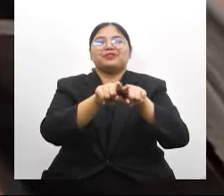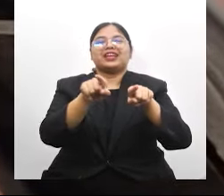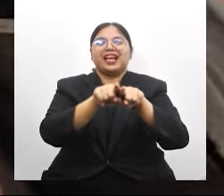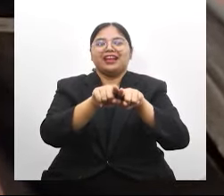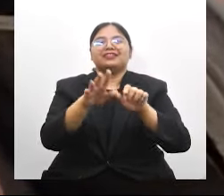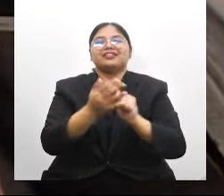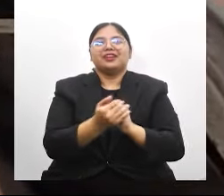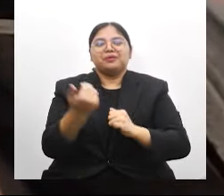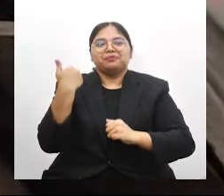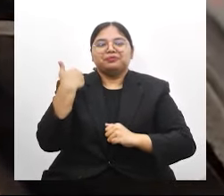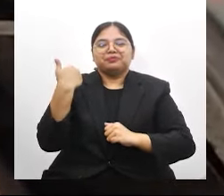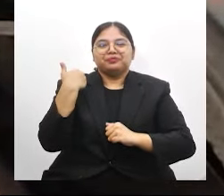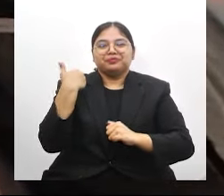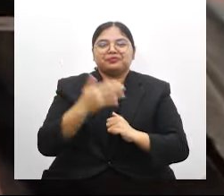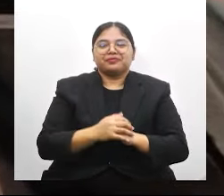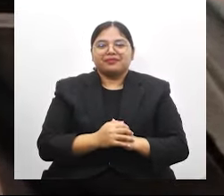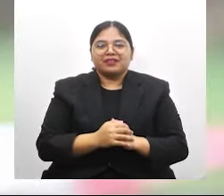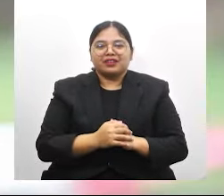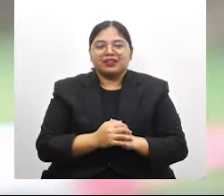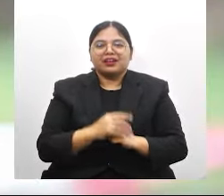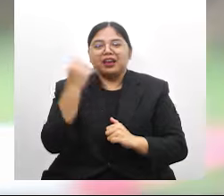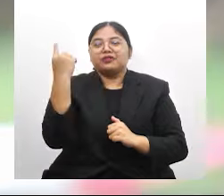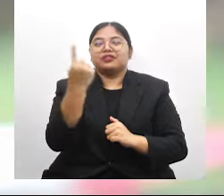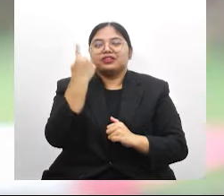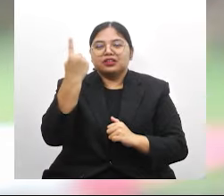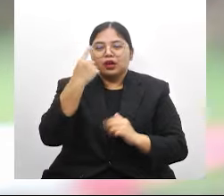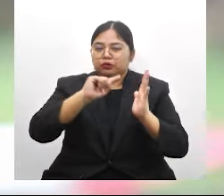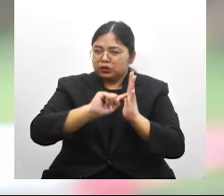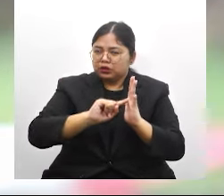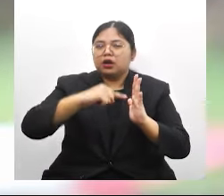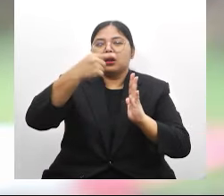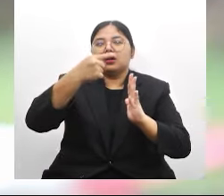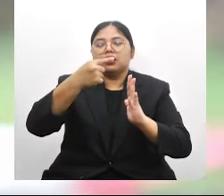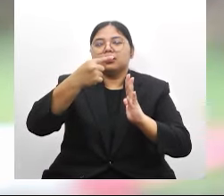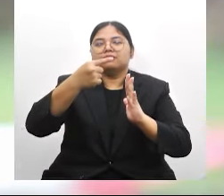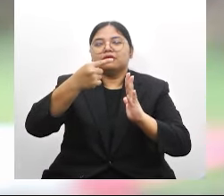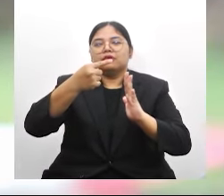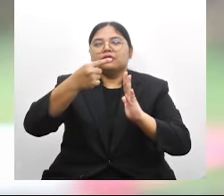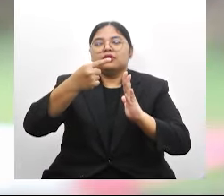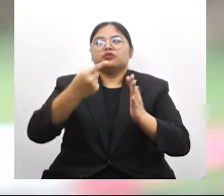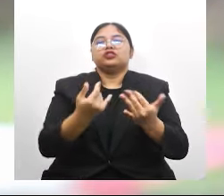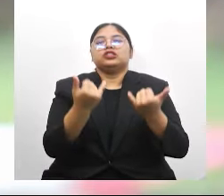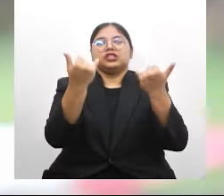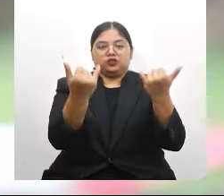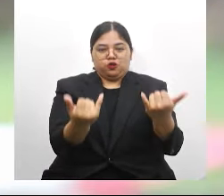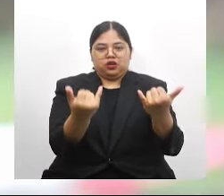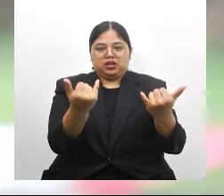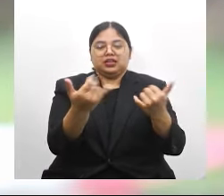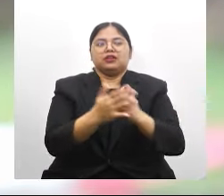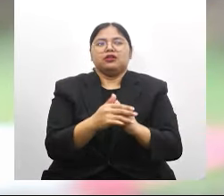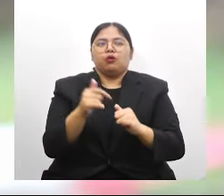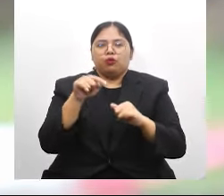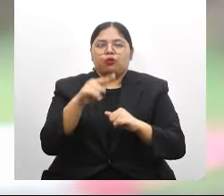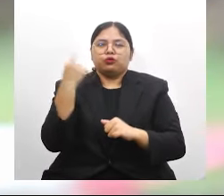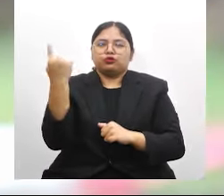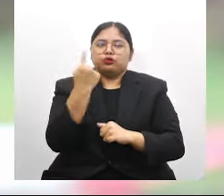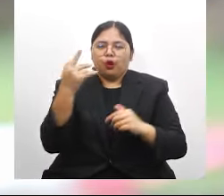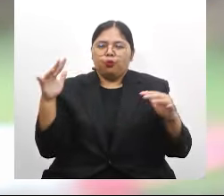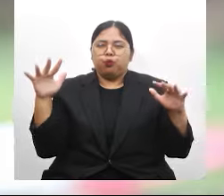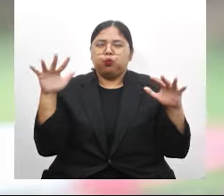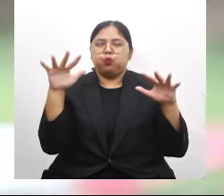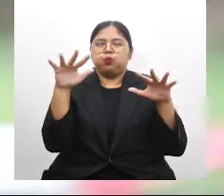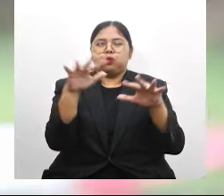เราได้อ่ามีการท่องเที่ยวตั้งแต่แรกเริ่มขึ้นมาจนนับปัจจุบันนี้อ่าน้องเที่ยวหลั่งไหลมา